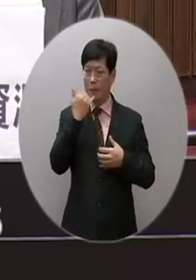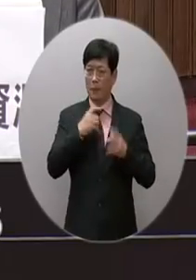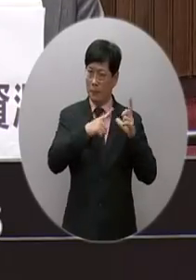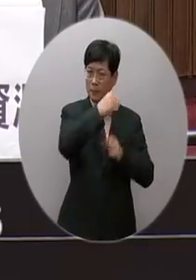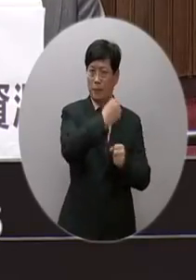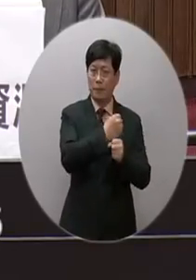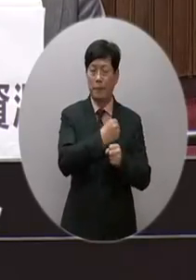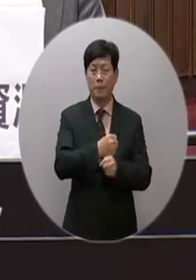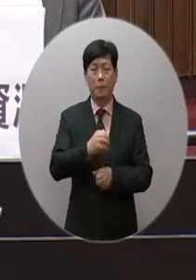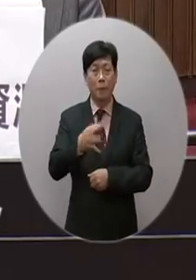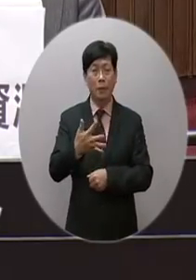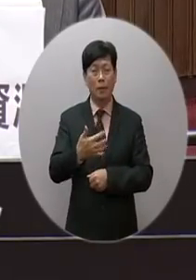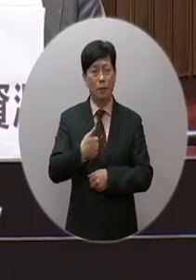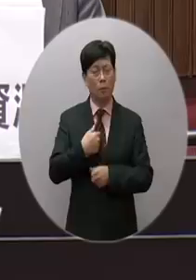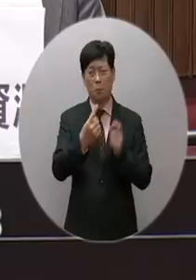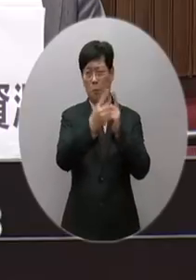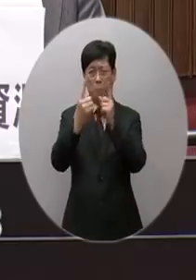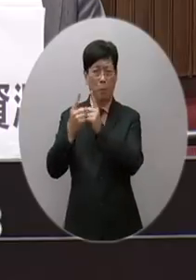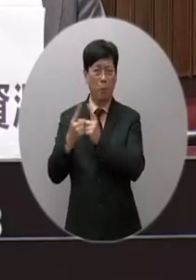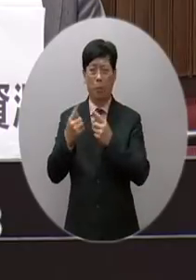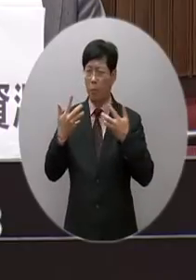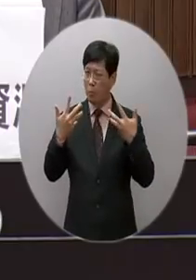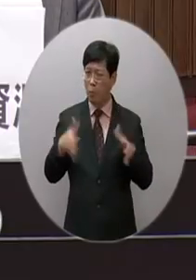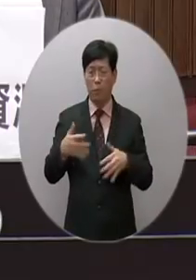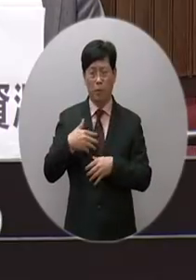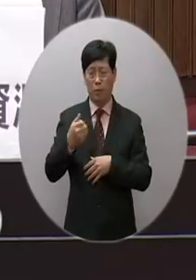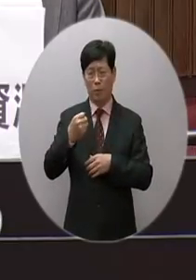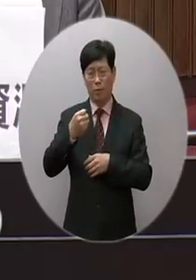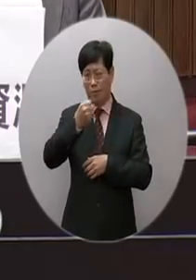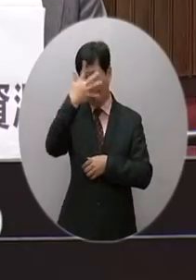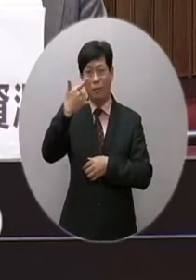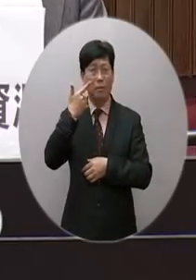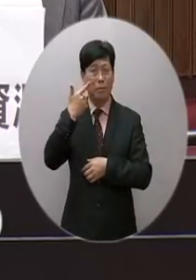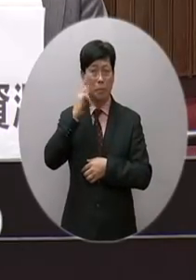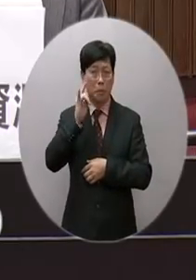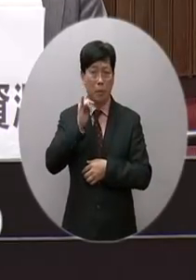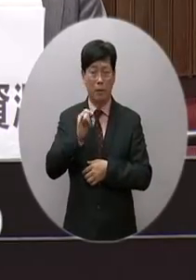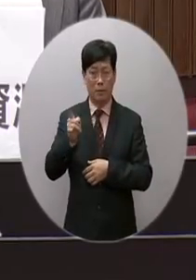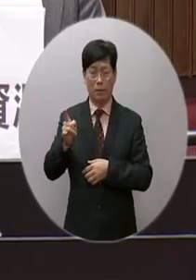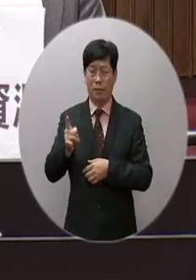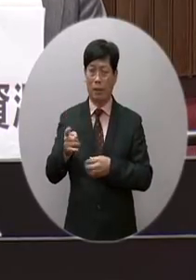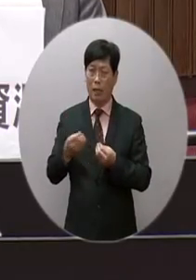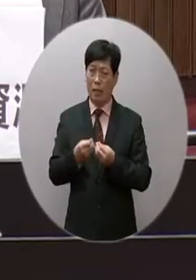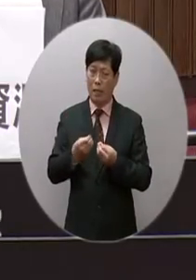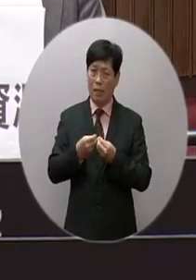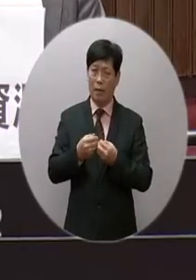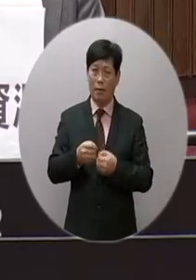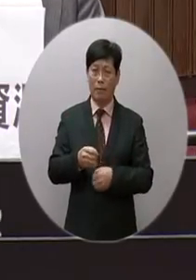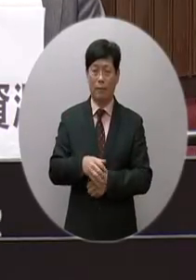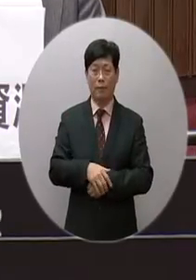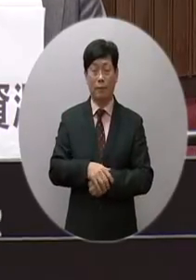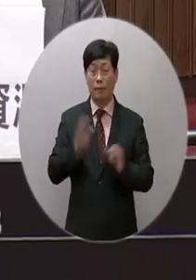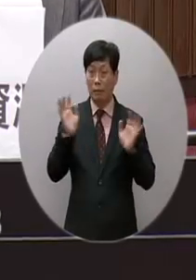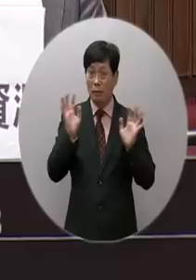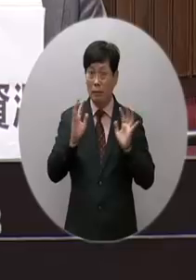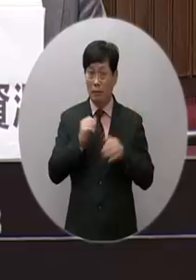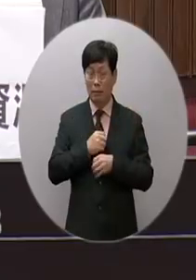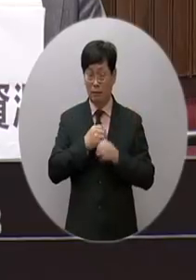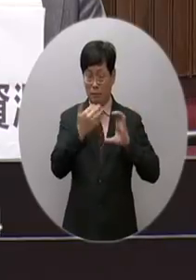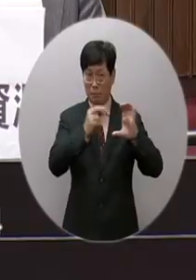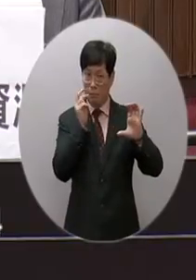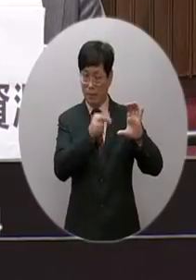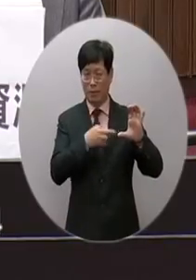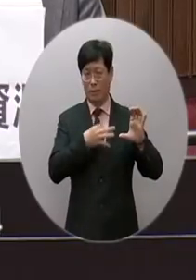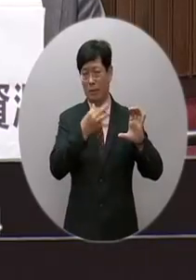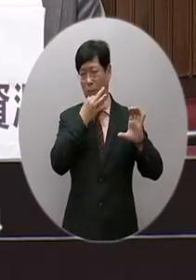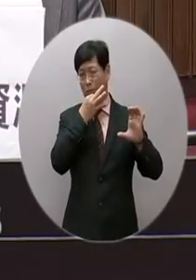职场。因为其实我有碰到很多的这个新手妈妈她就是说小孩她也就是看到电视这样